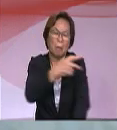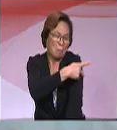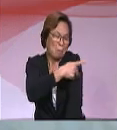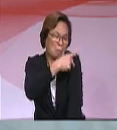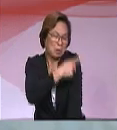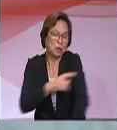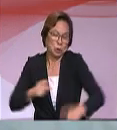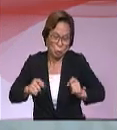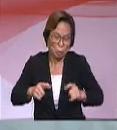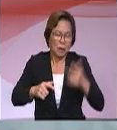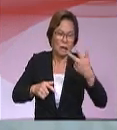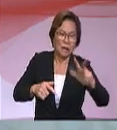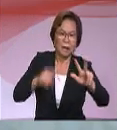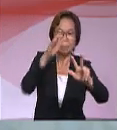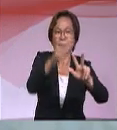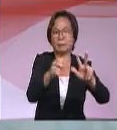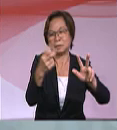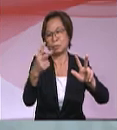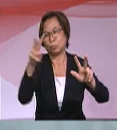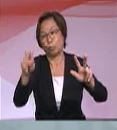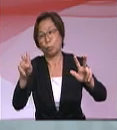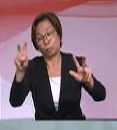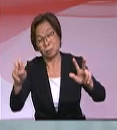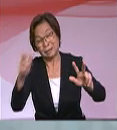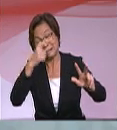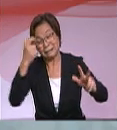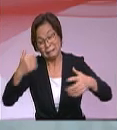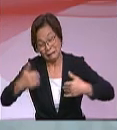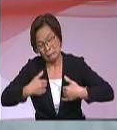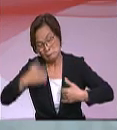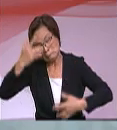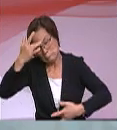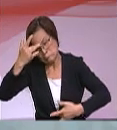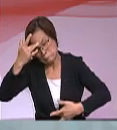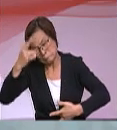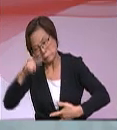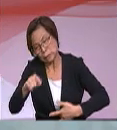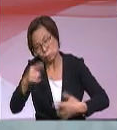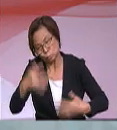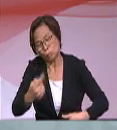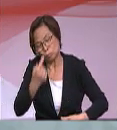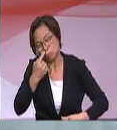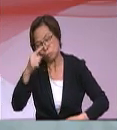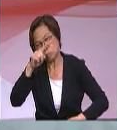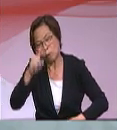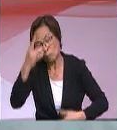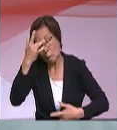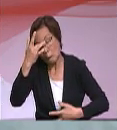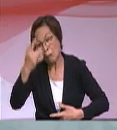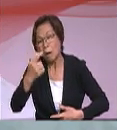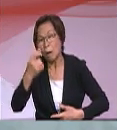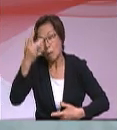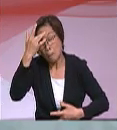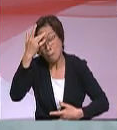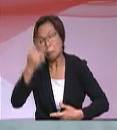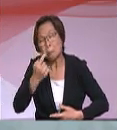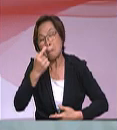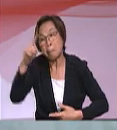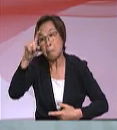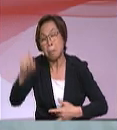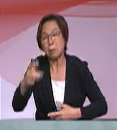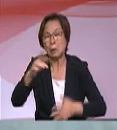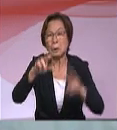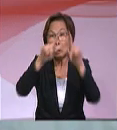swasta pada 13 Disember 2020 kerana mengalami gejala. dan ujian tersebut telah